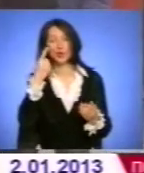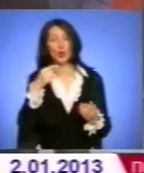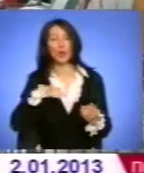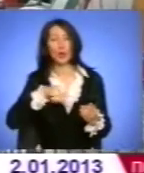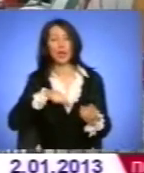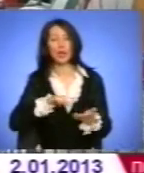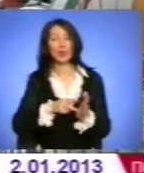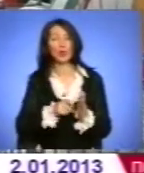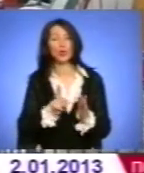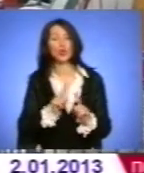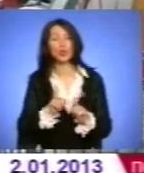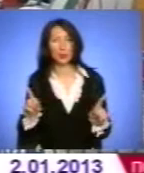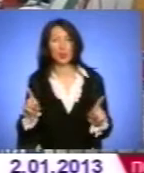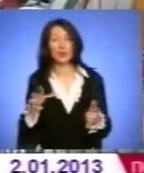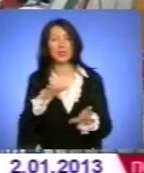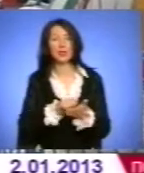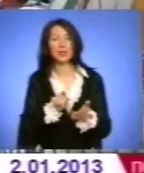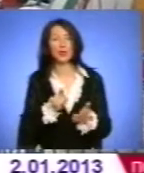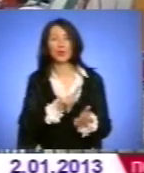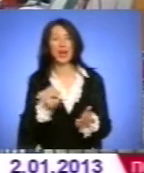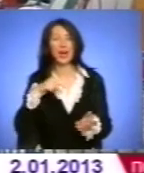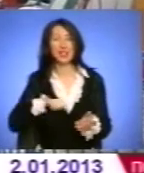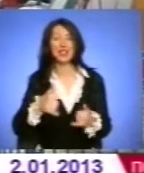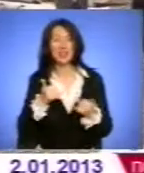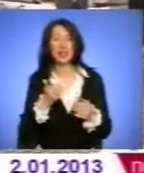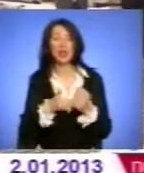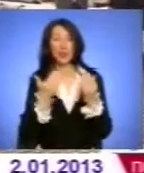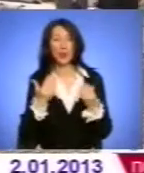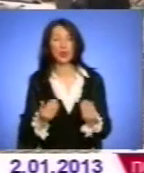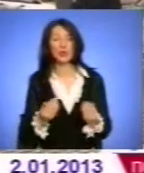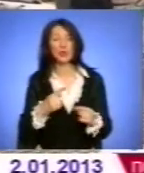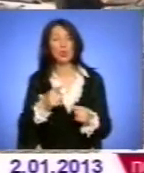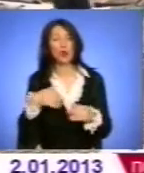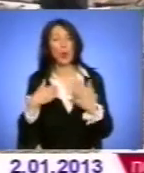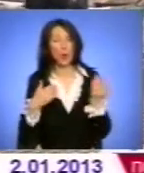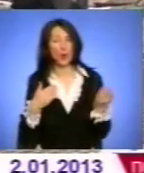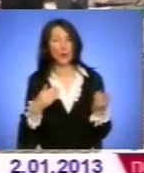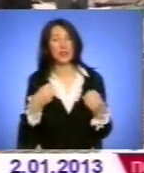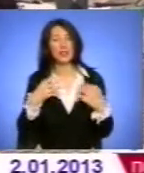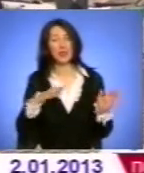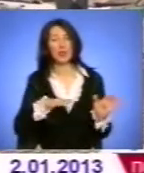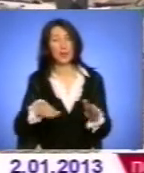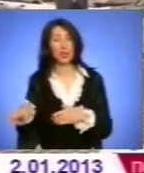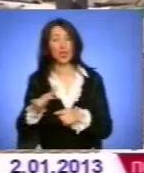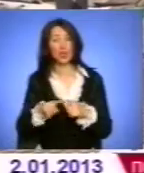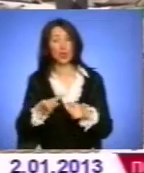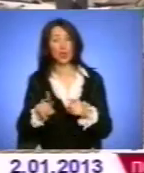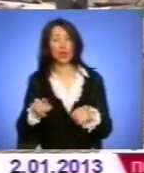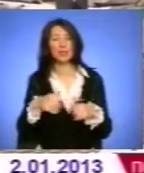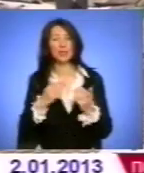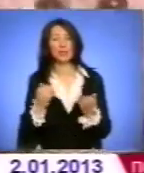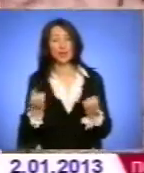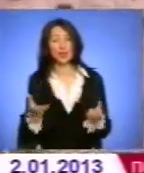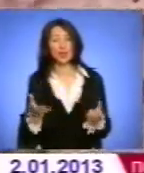щось особливе, займається тим, що не характерно для буднів. З іншого боку, свята минають швидко, і для більшого